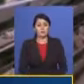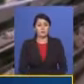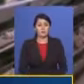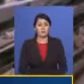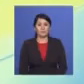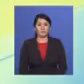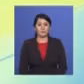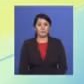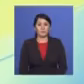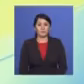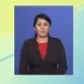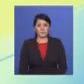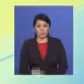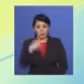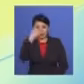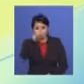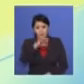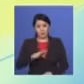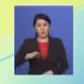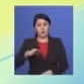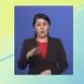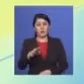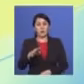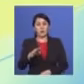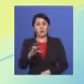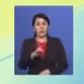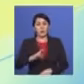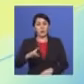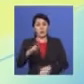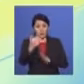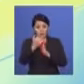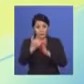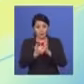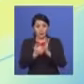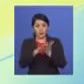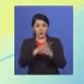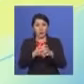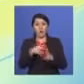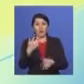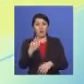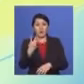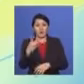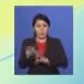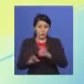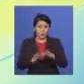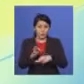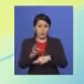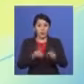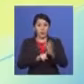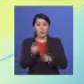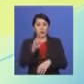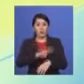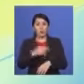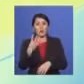жаңалықтар қызметі. Биыл облыста ауыл ел бесігі республикалық бағдарламасы аясында 32 жоба қолға алынды. Оның